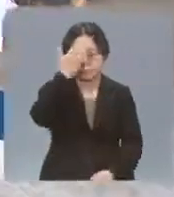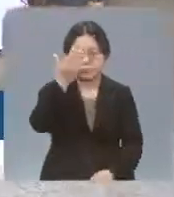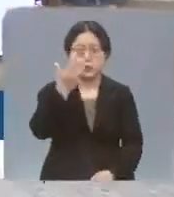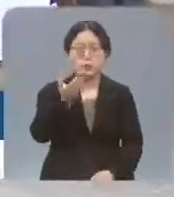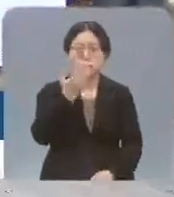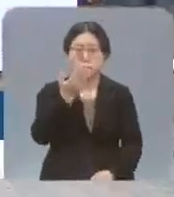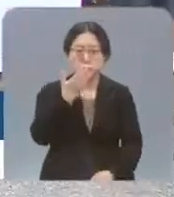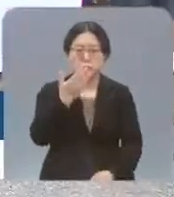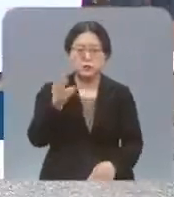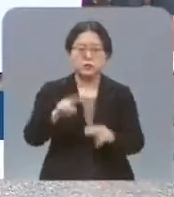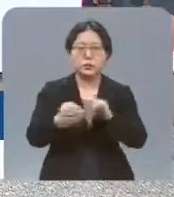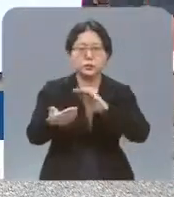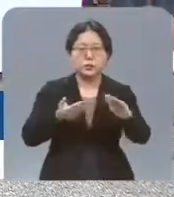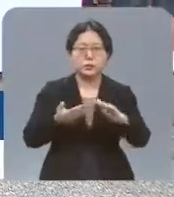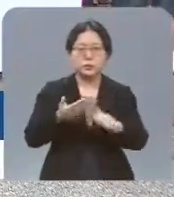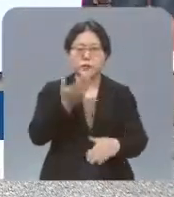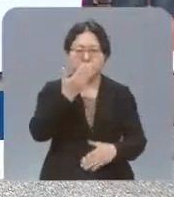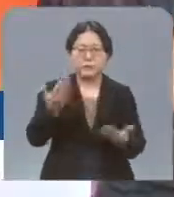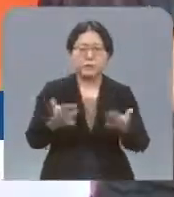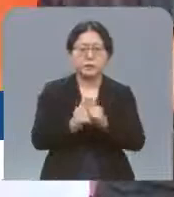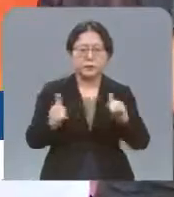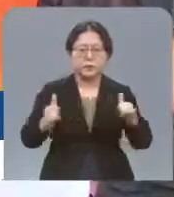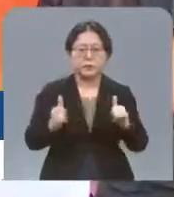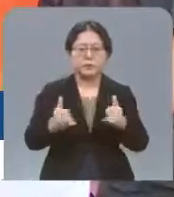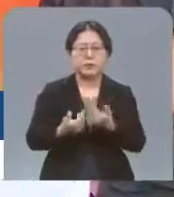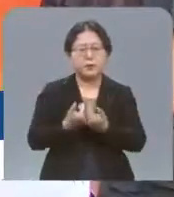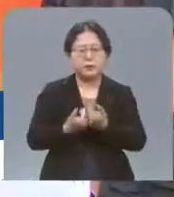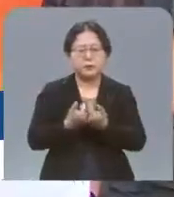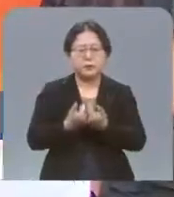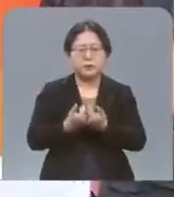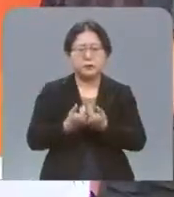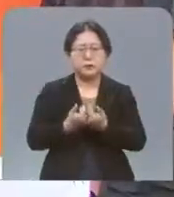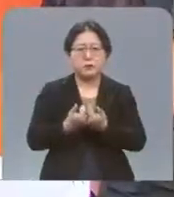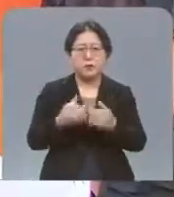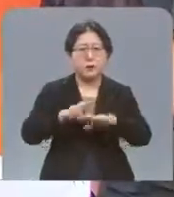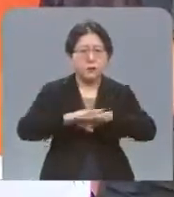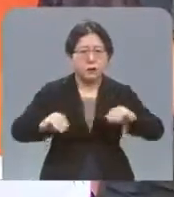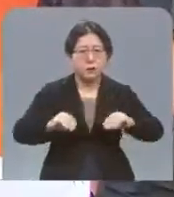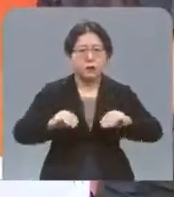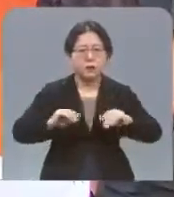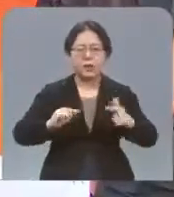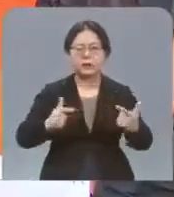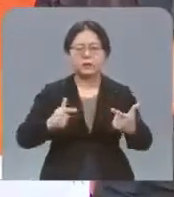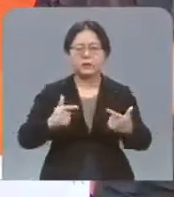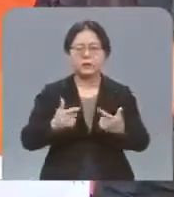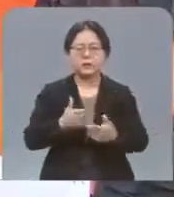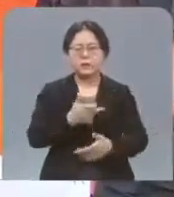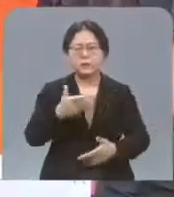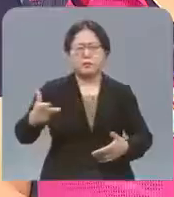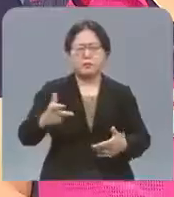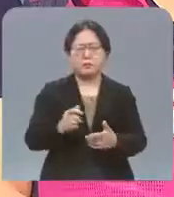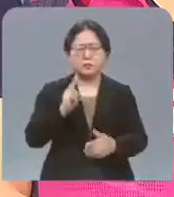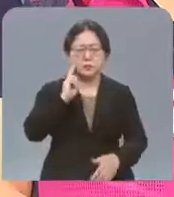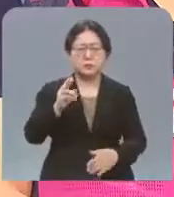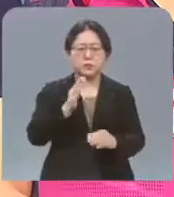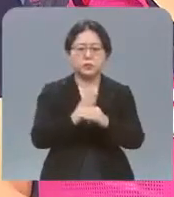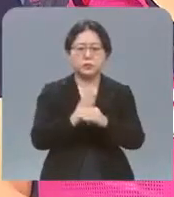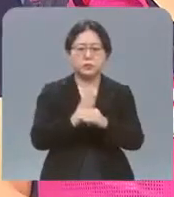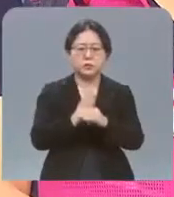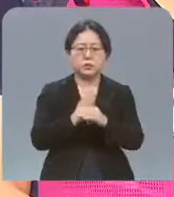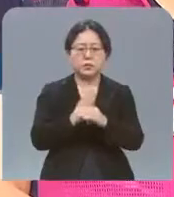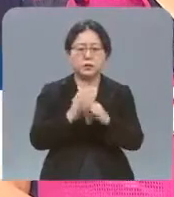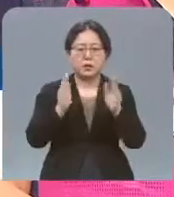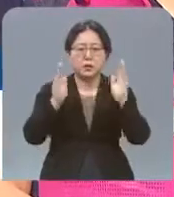추진으로 취임 전부터 급식 노동자들과 빚어진 갈등도 봉합되기는커녕 커지는 상황입니다. 학기